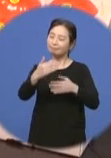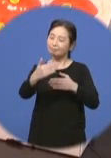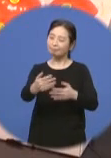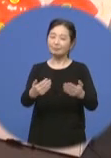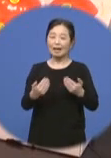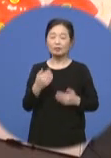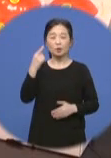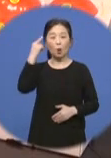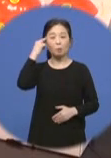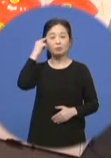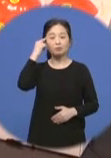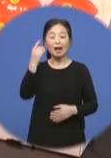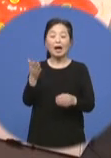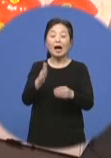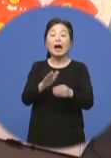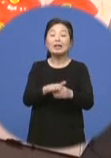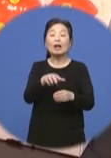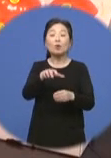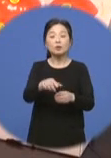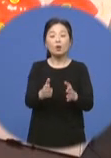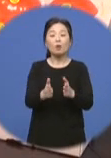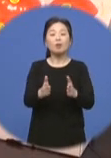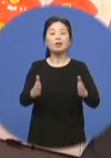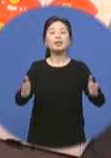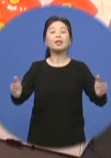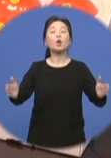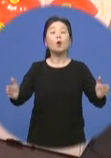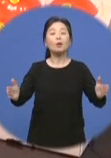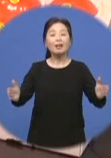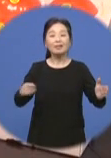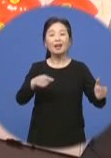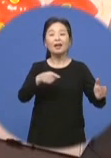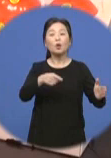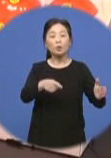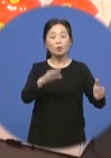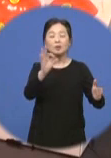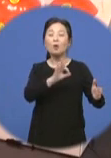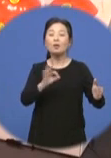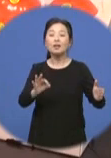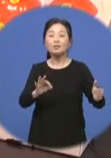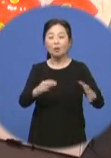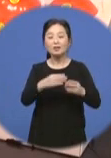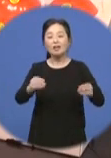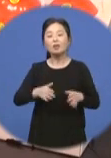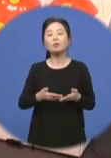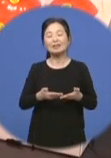工場を広げて全国的にこの柿アイスを広めていけたらいいなと考えています。